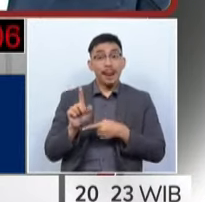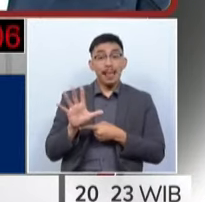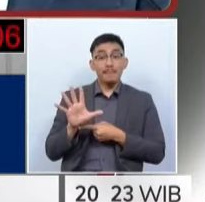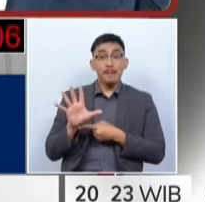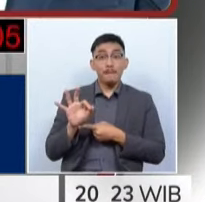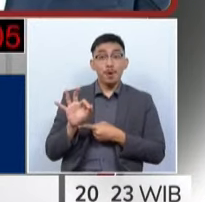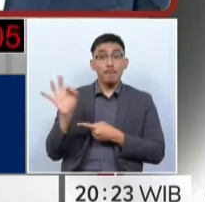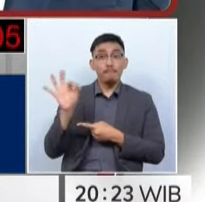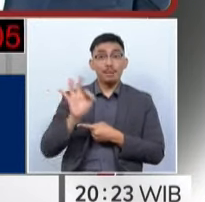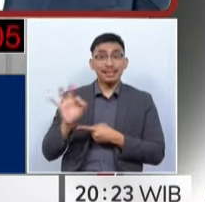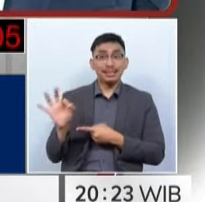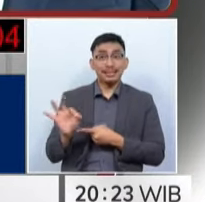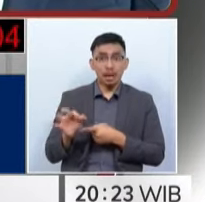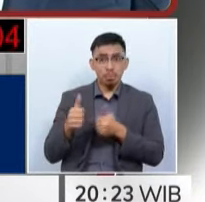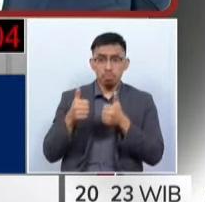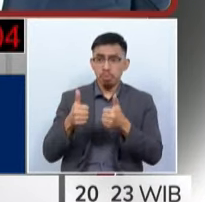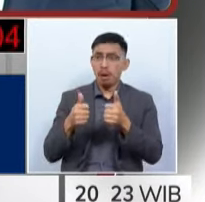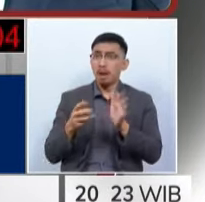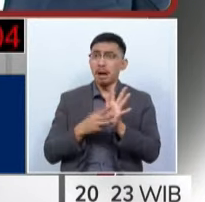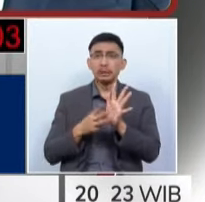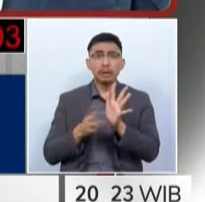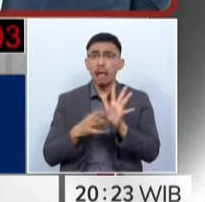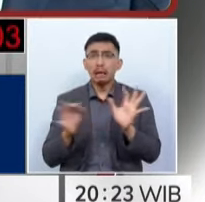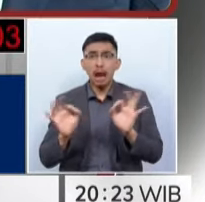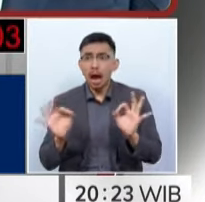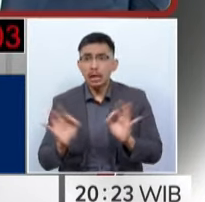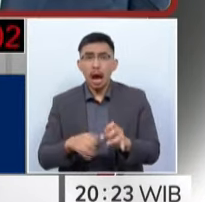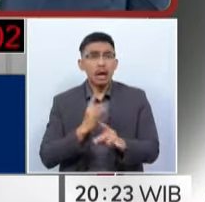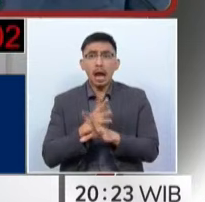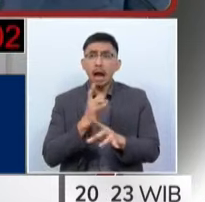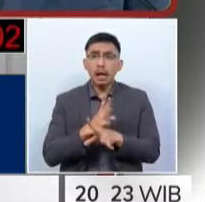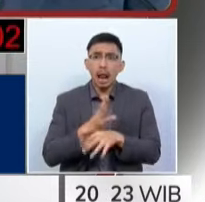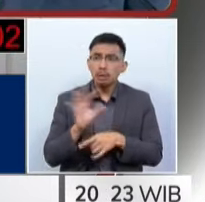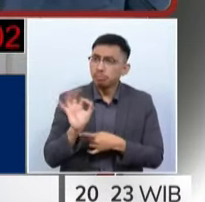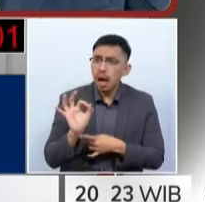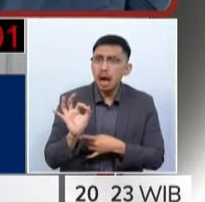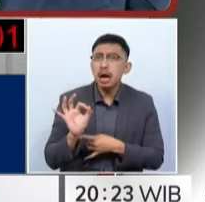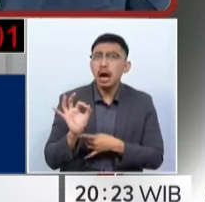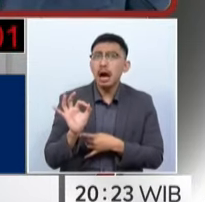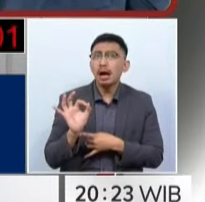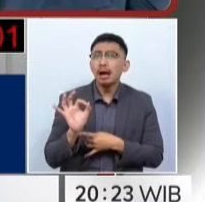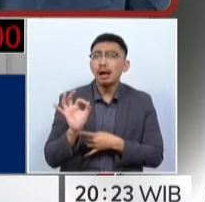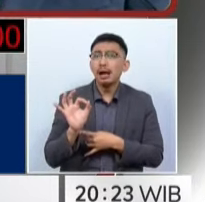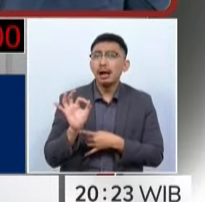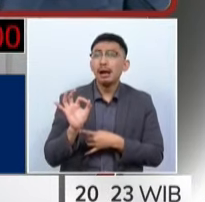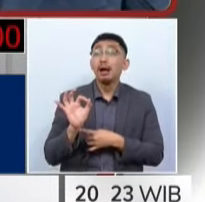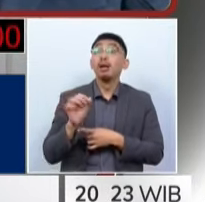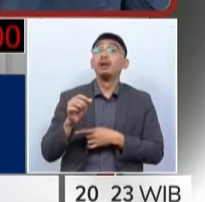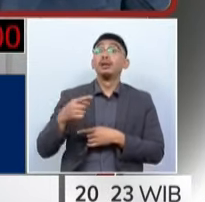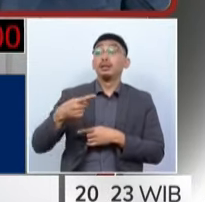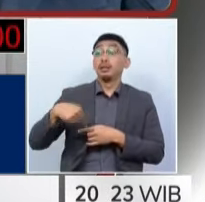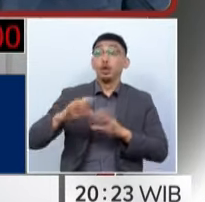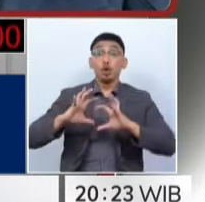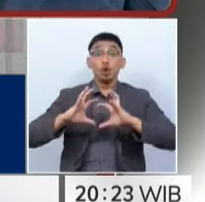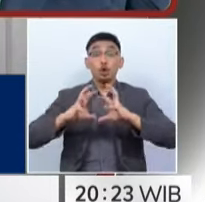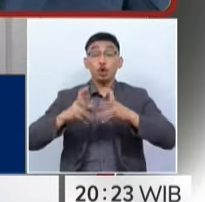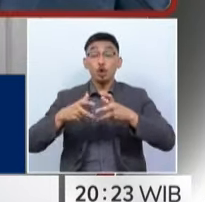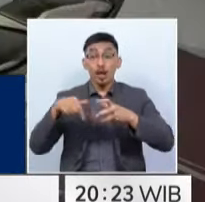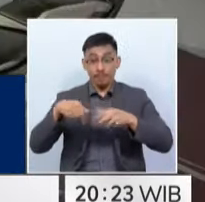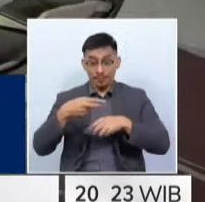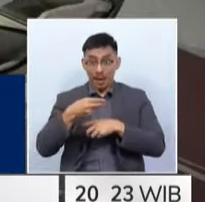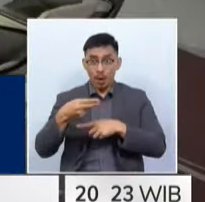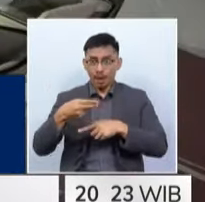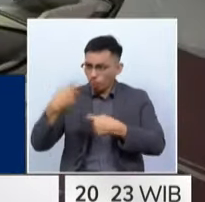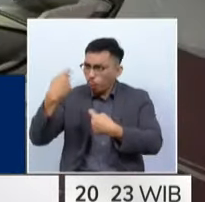masalah kita tidak pernah default kita tidak pernah default kita dihormati di dunia Terima kasih baik